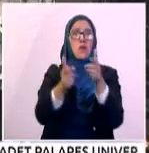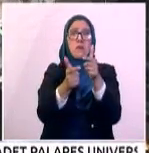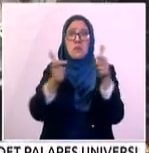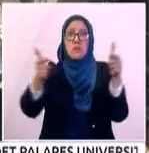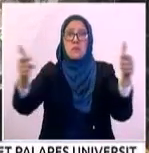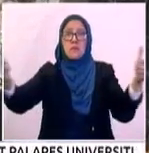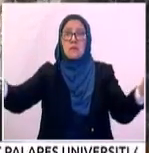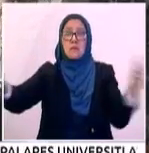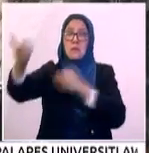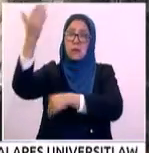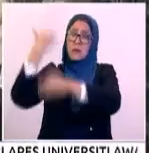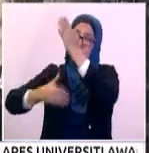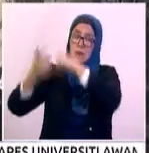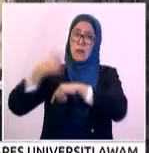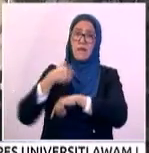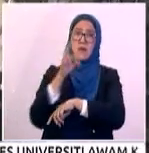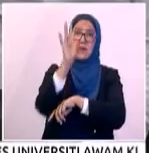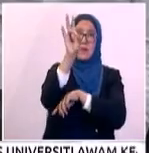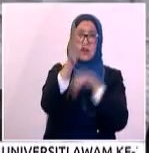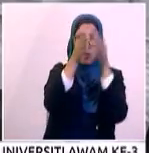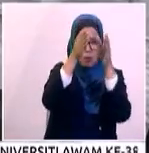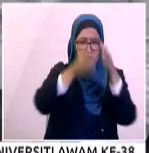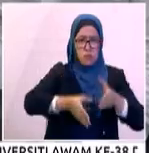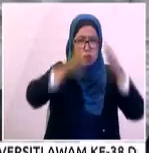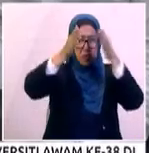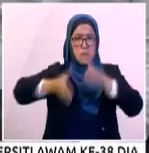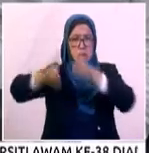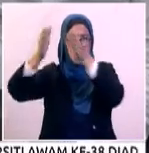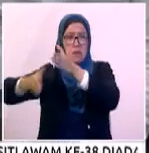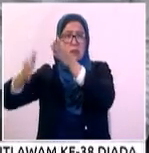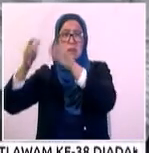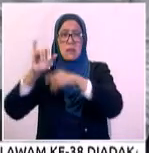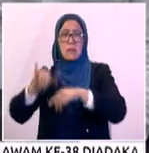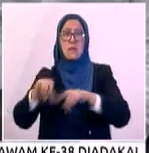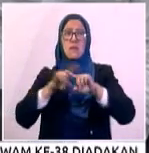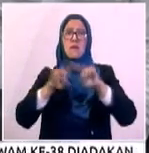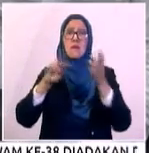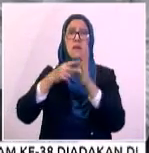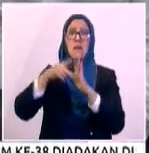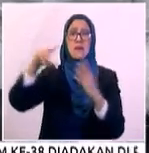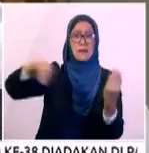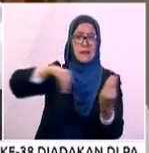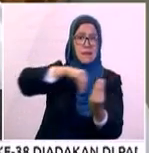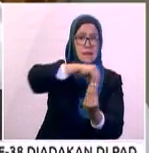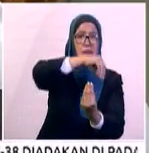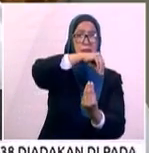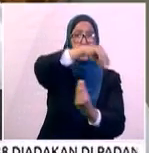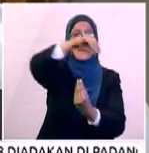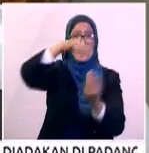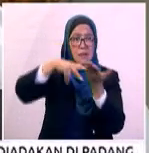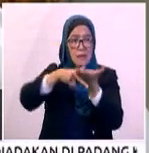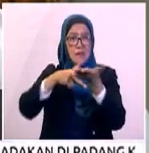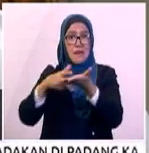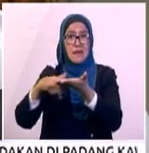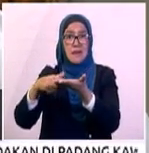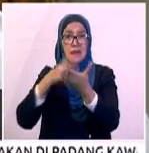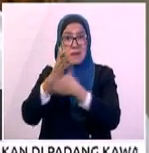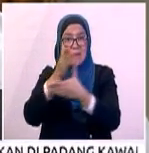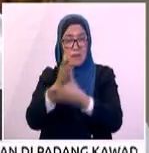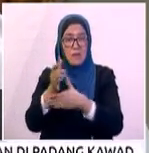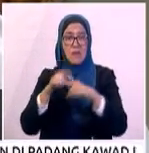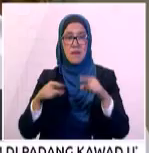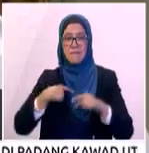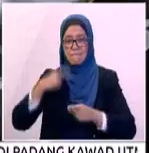tak? Tak tadi pula ada yang zaman lain-lain. Jadi tawaf jadi ganggu. Sekarang tinggal 2. Rakannya Muhammad Rus